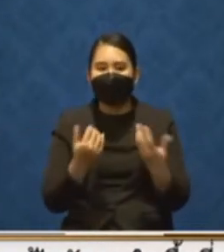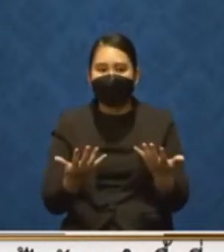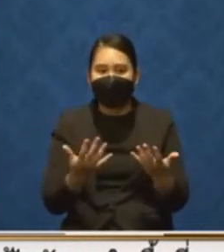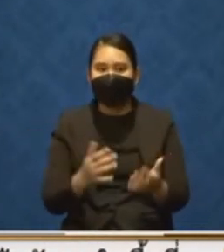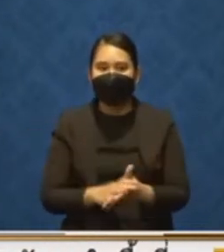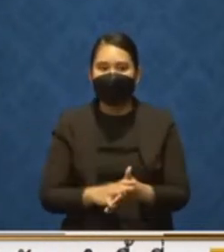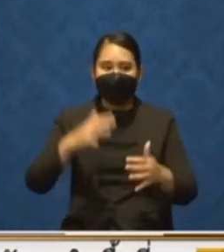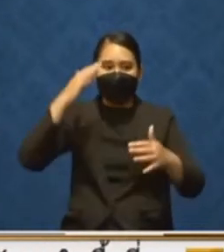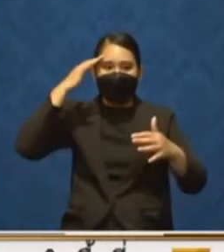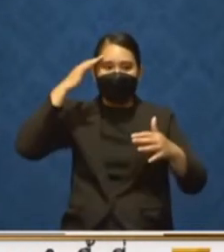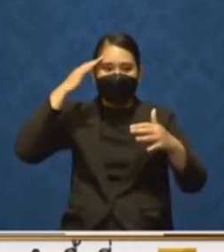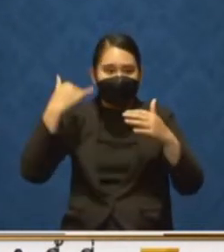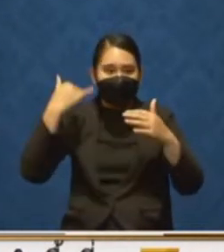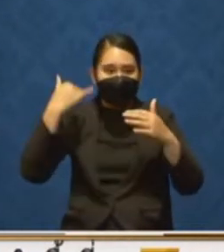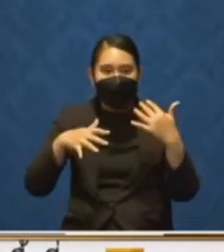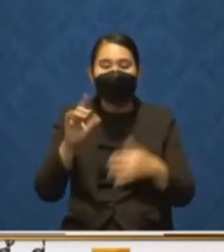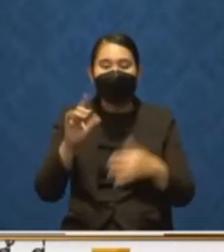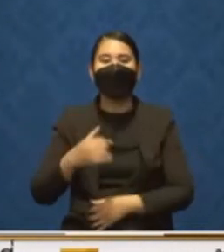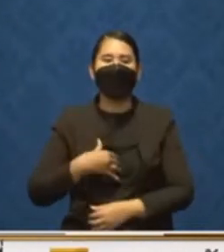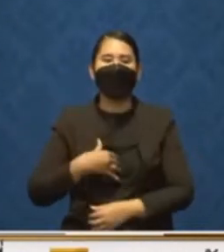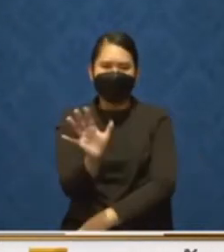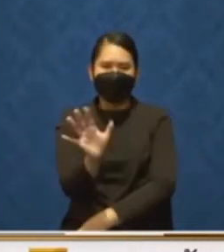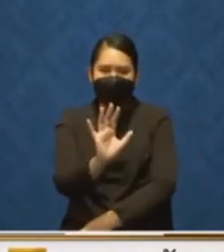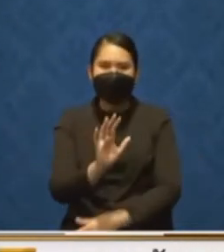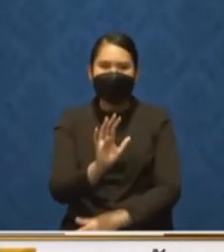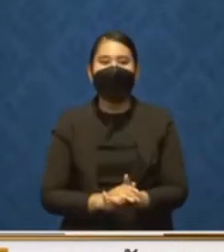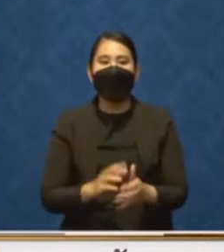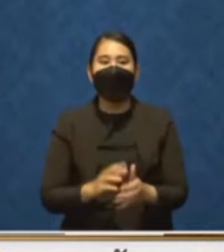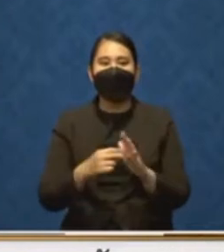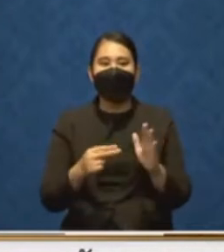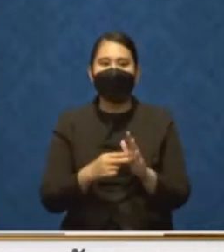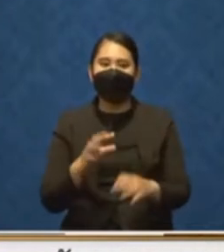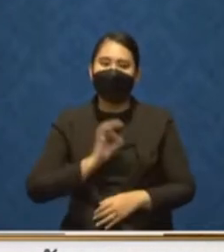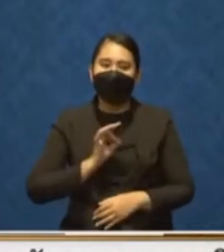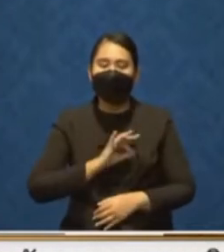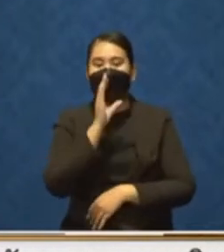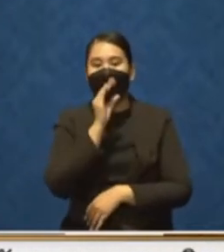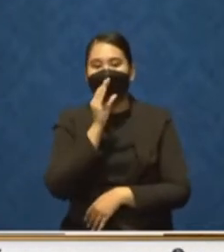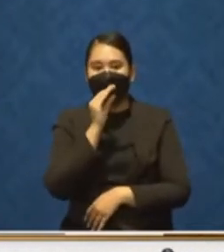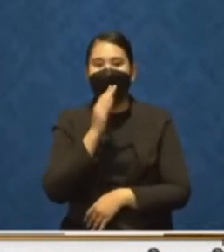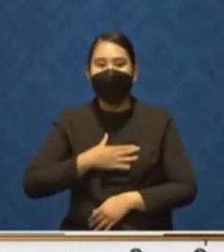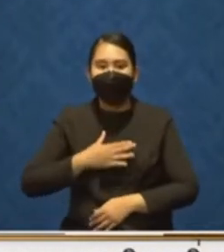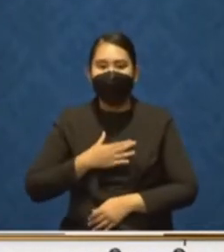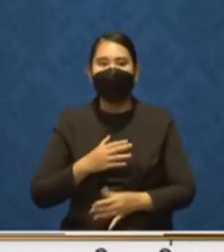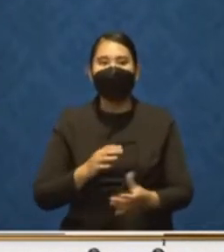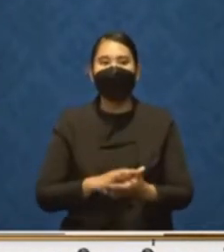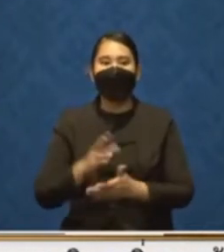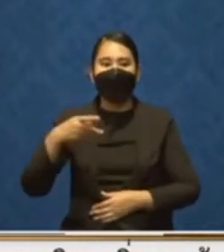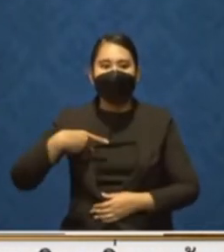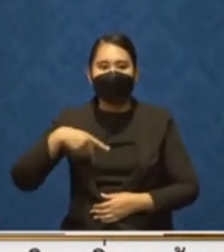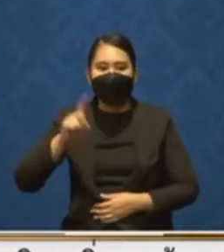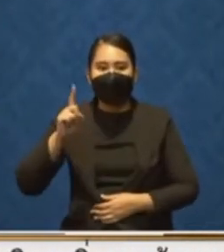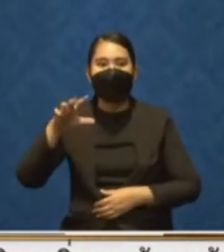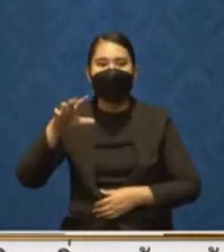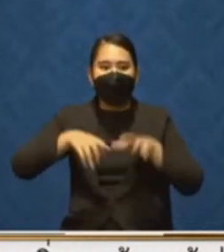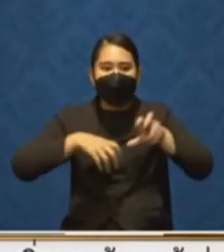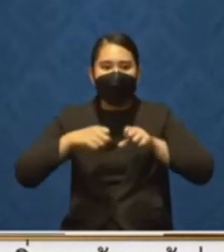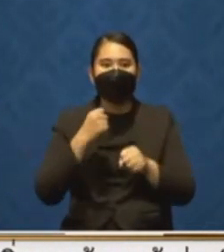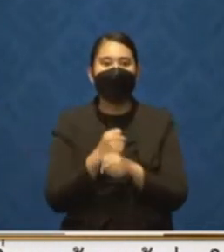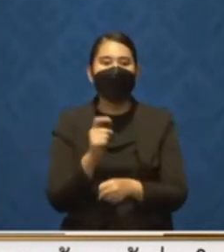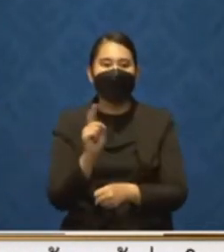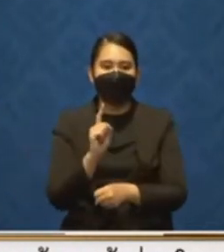พลาดตรงไหนสักอย่างนึงไว้ทำไงเราจะไปรู้สึกมันเน่าเสียสมดุลหรือเปล่าแล้วทำไมเราจะได้ประโยชน์กับเขาและ